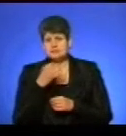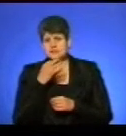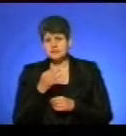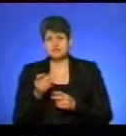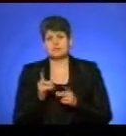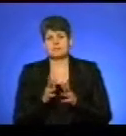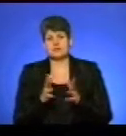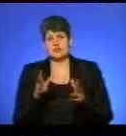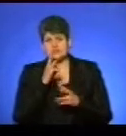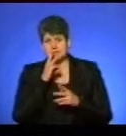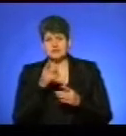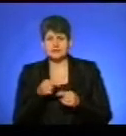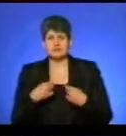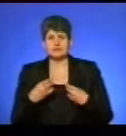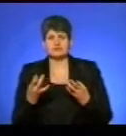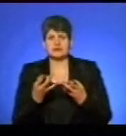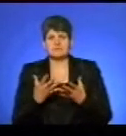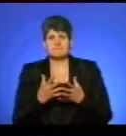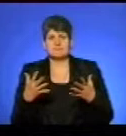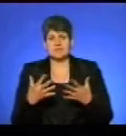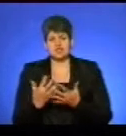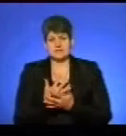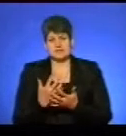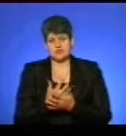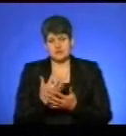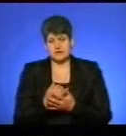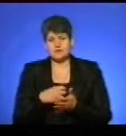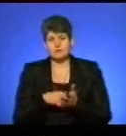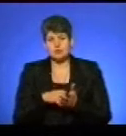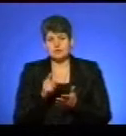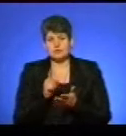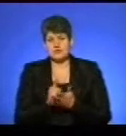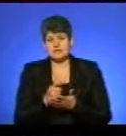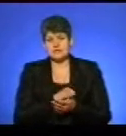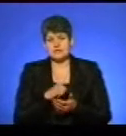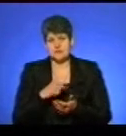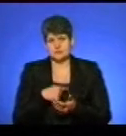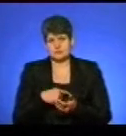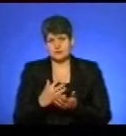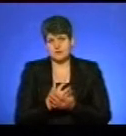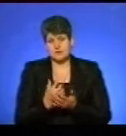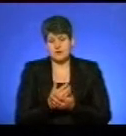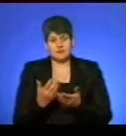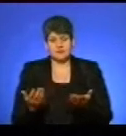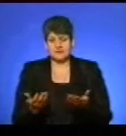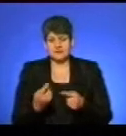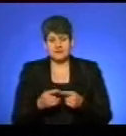більша зарплата була, нам треба більше заробити, бо пошта має на себе сама заробляти. Це, відповідно,